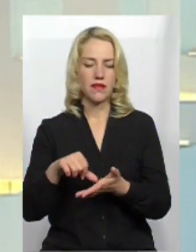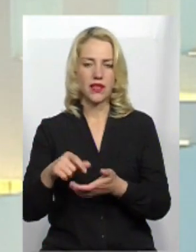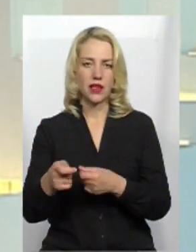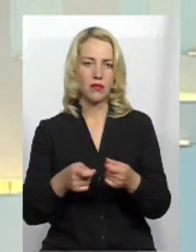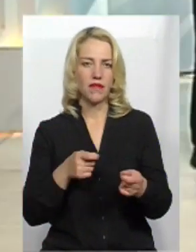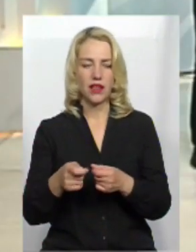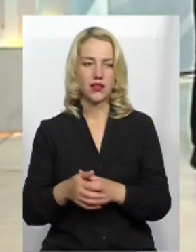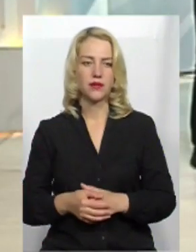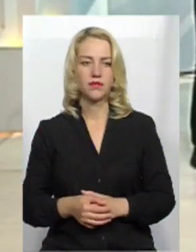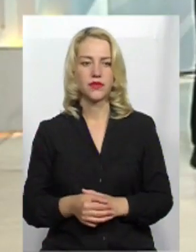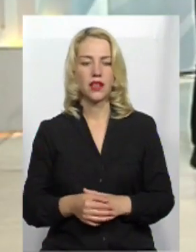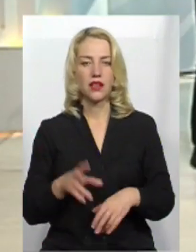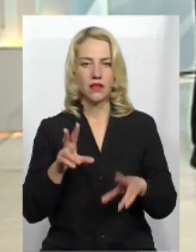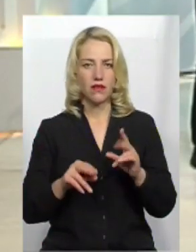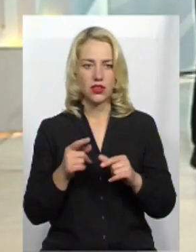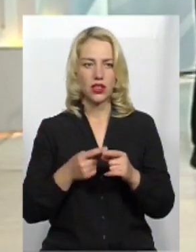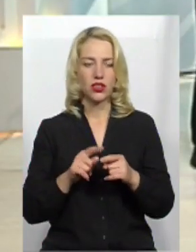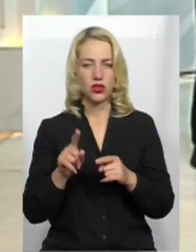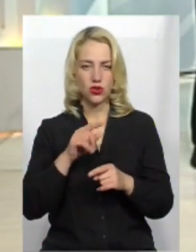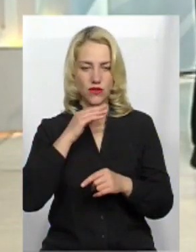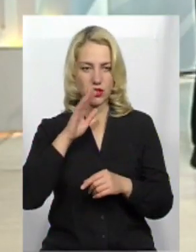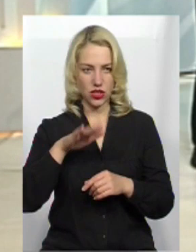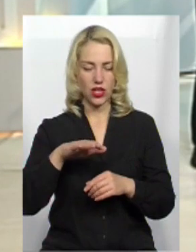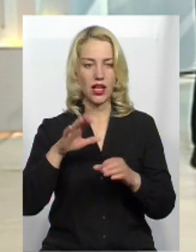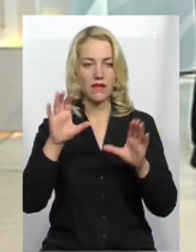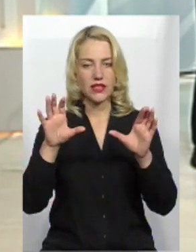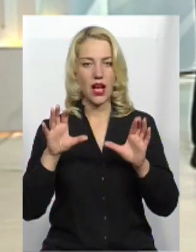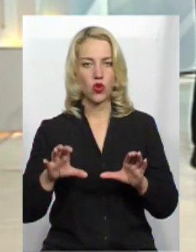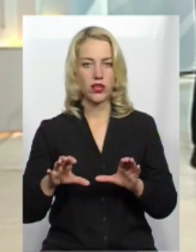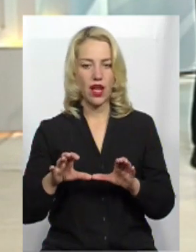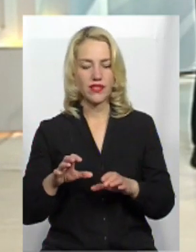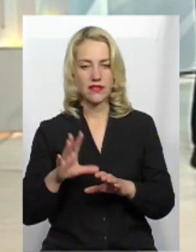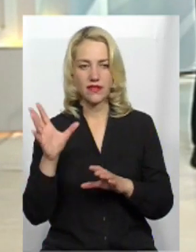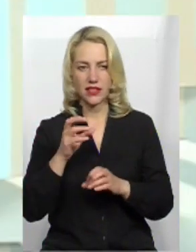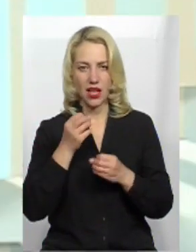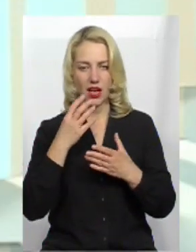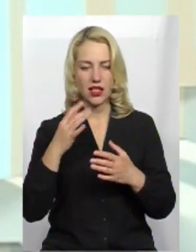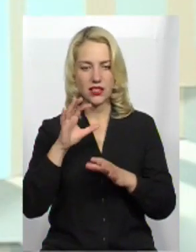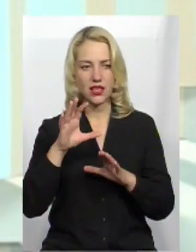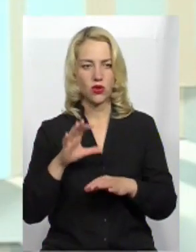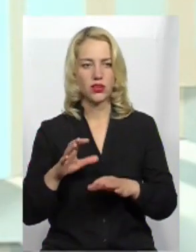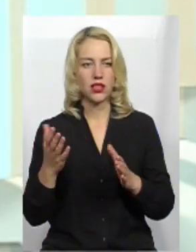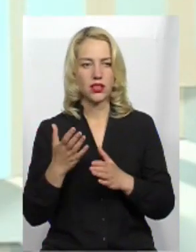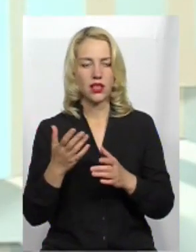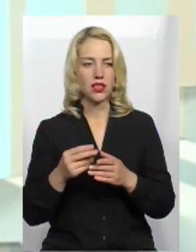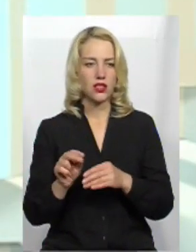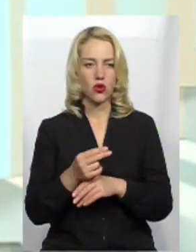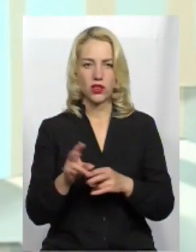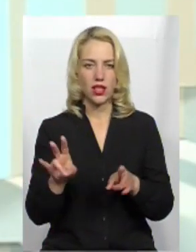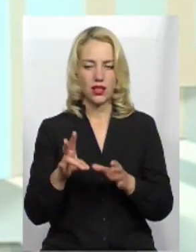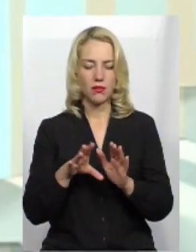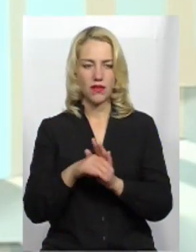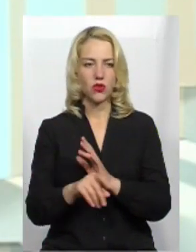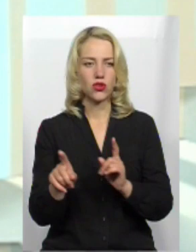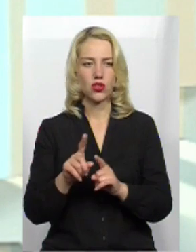представниками влади. Вважаєте, що вистачає в законодавстві все гаразд із законами? Там якихось коректив не треба